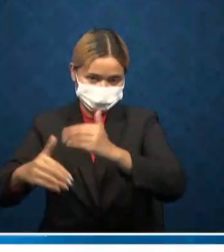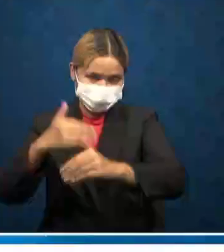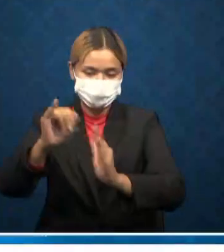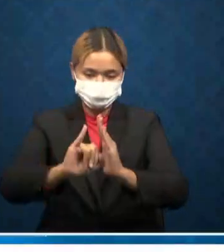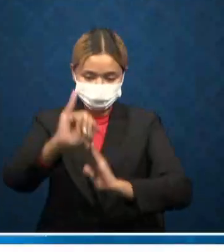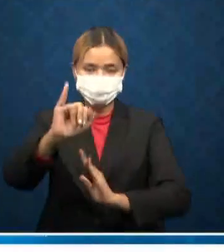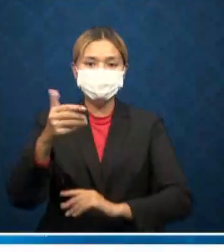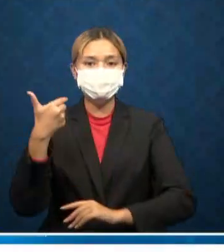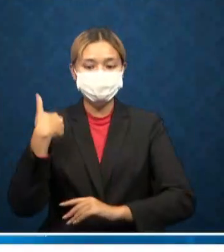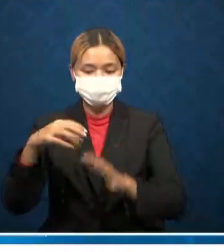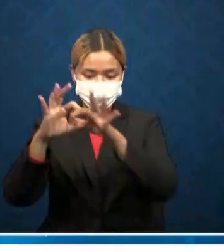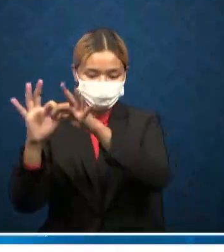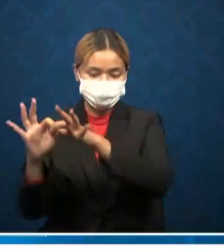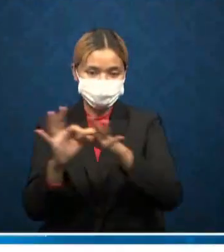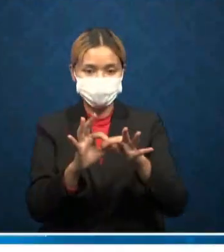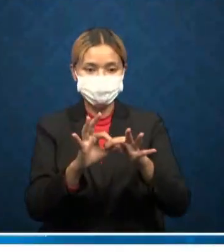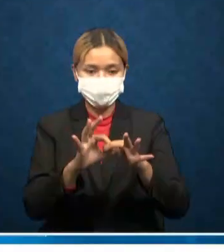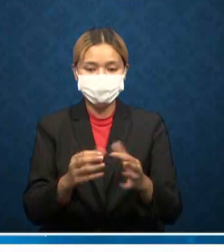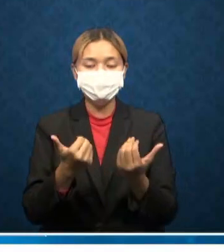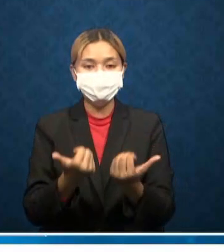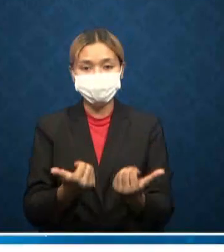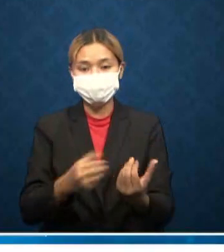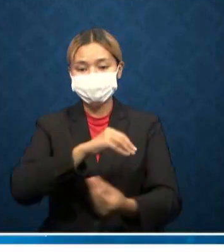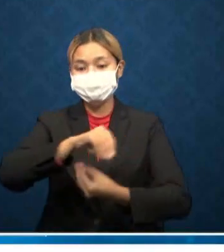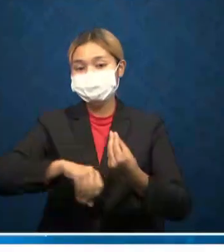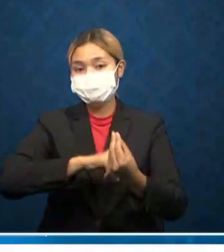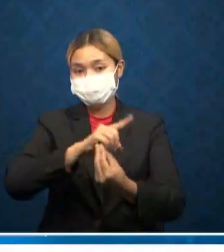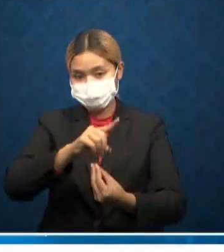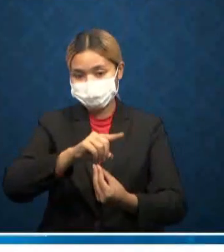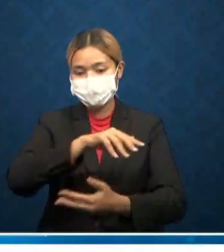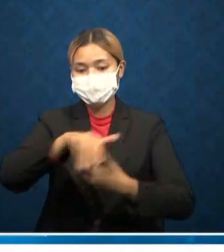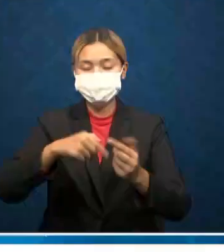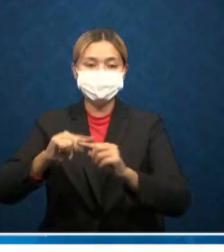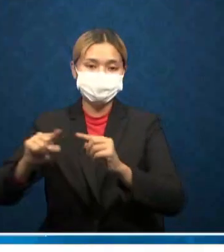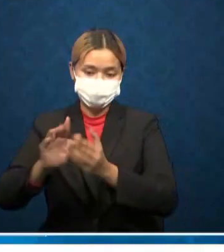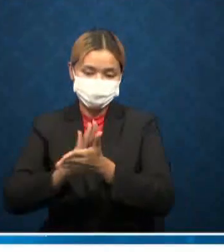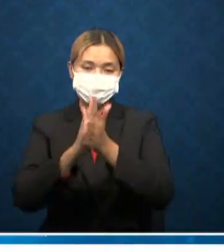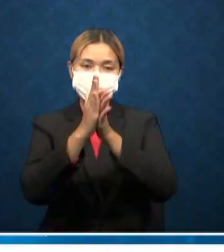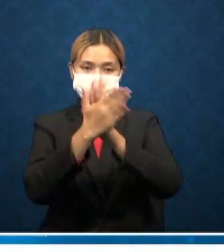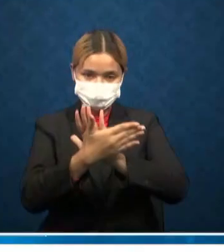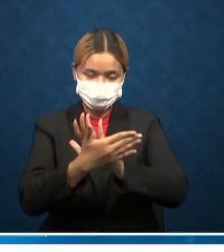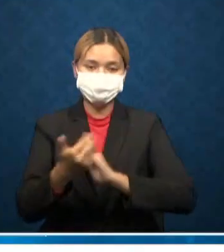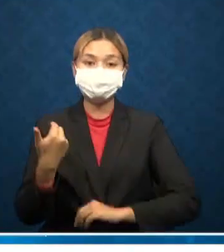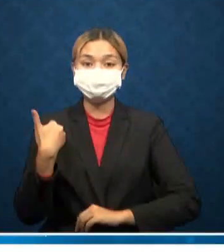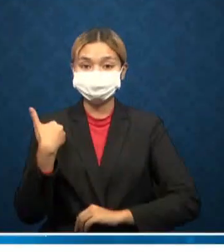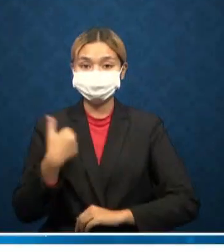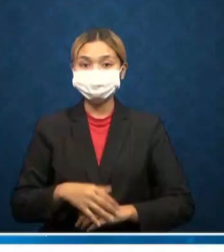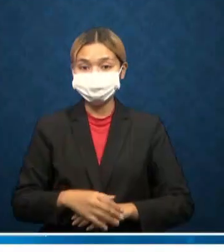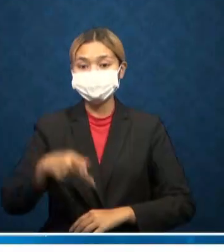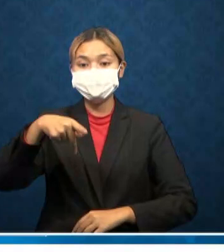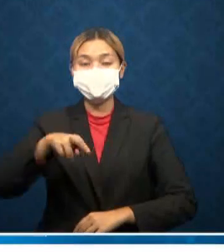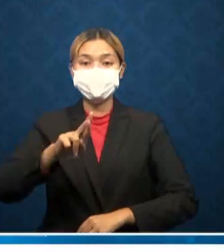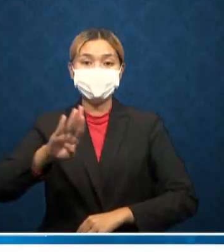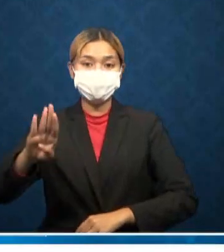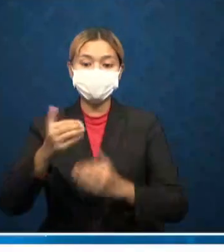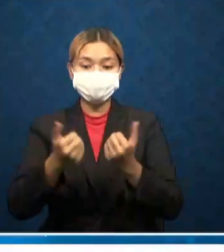สอดคล้องกับสถานการณ์ที่เปลี่ยนแปลงไปนะคะสำหรับสาระสำคัญในร่างพระราชบัญญัติซึ่งอยู่ใน